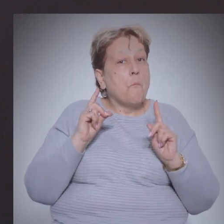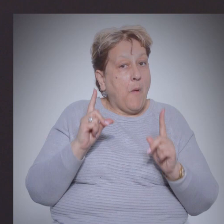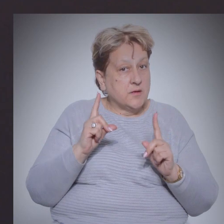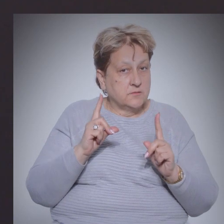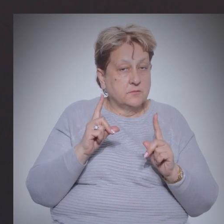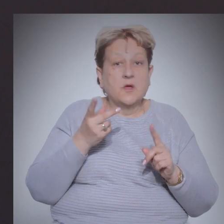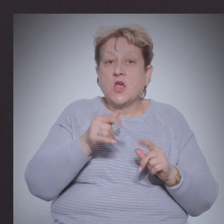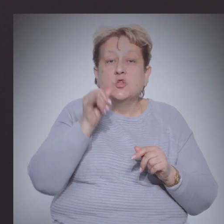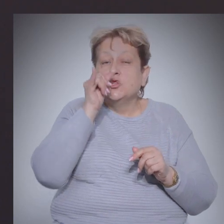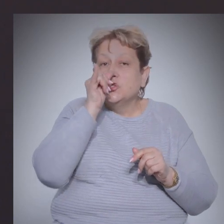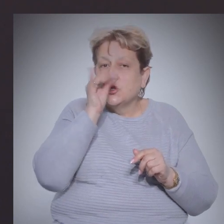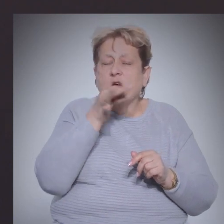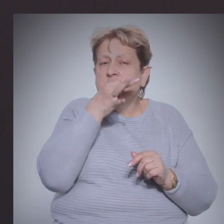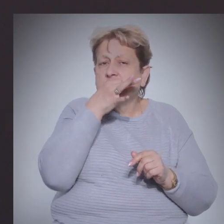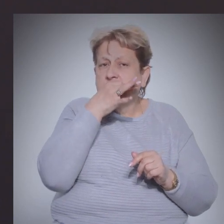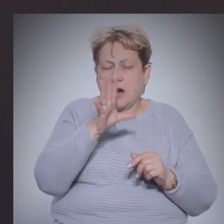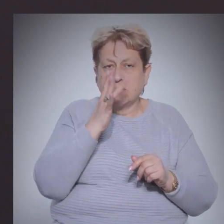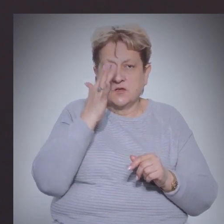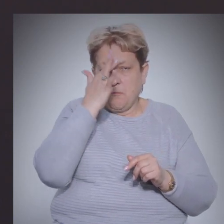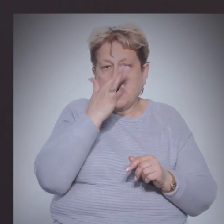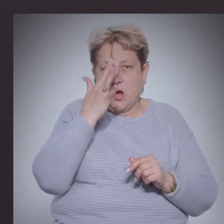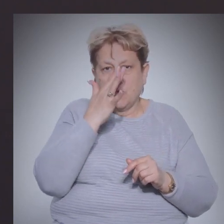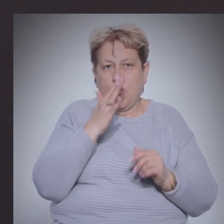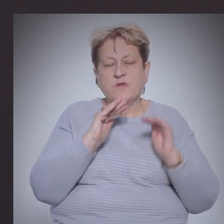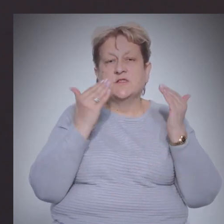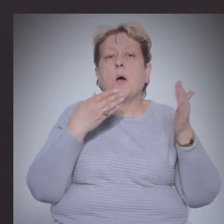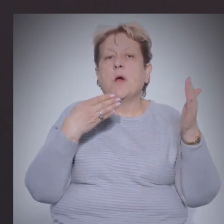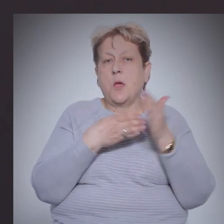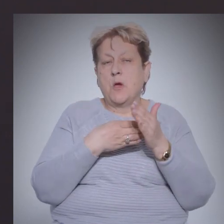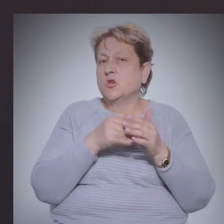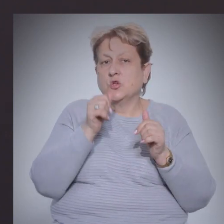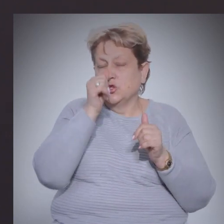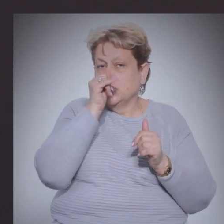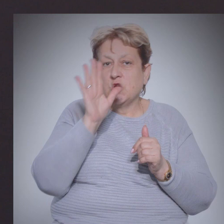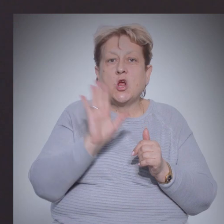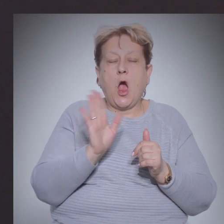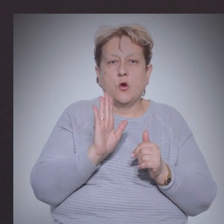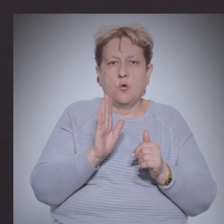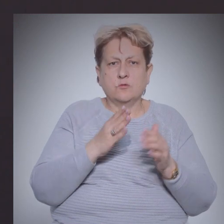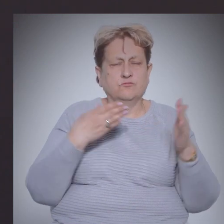իրավունքի, բայց այն չի կարող ծանկացած նպատակով սամանապակվել,